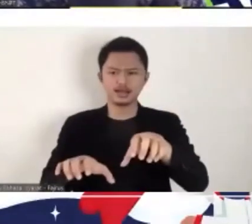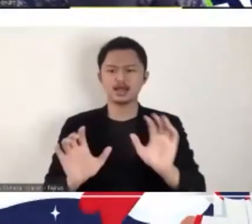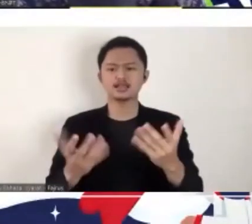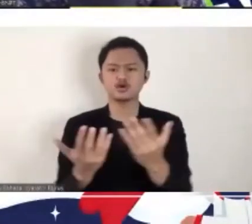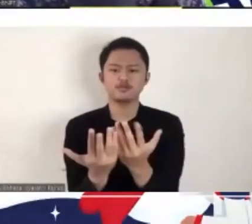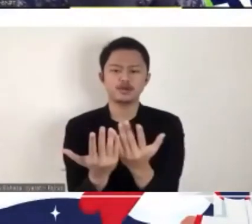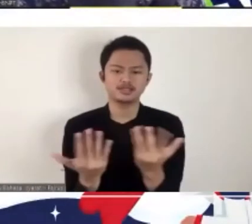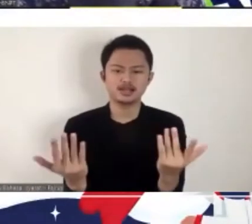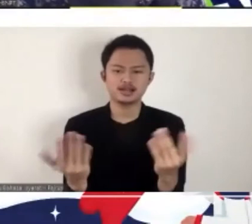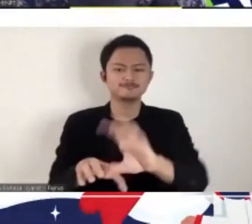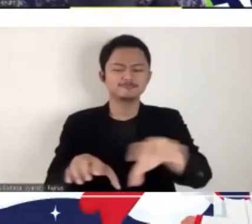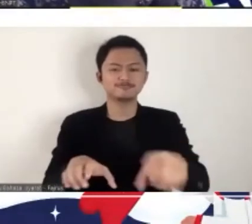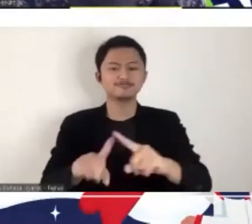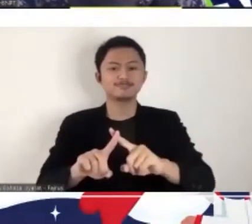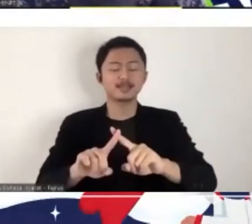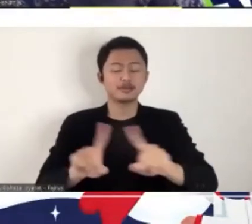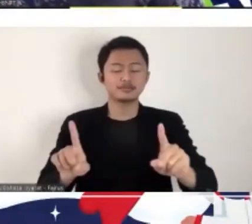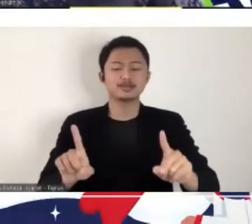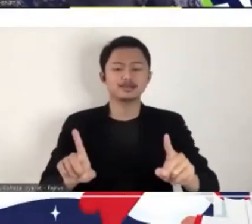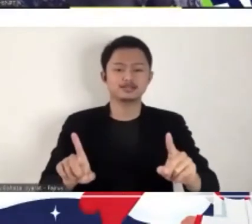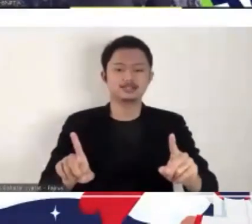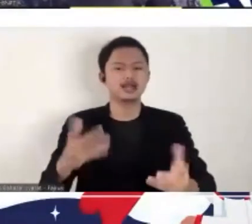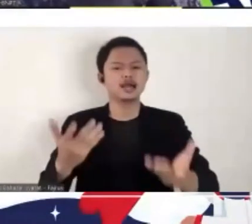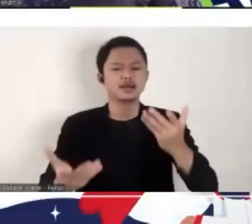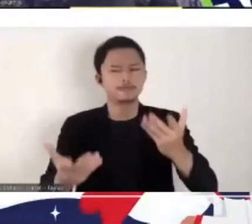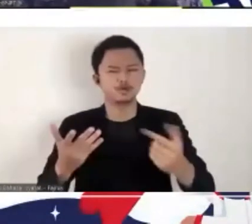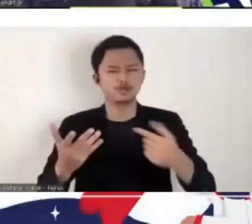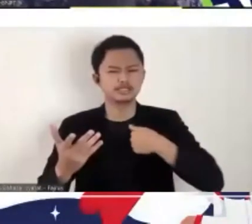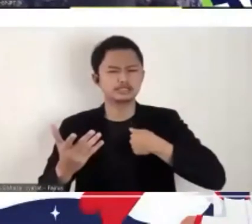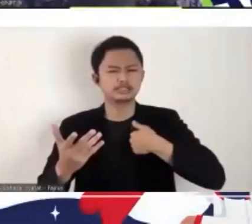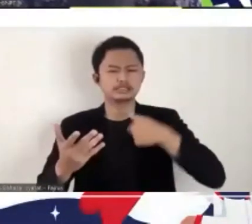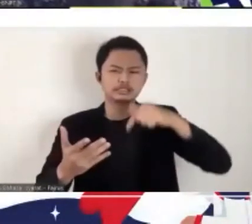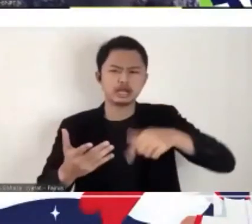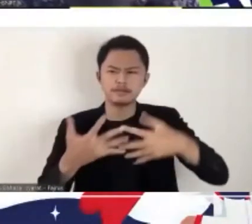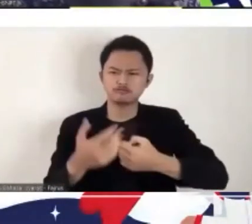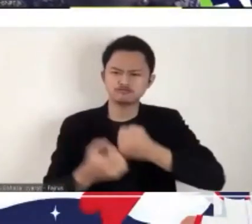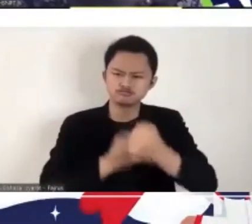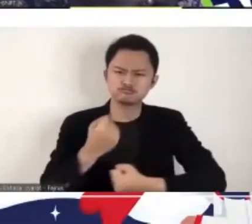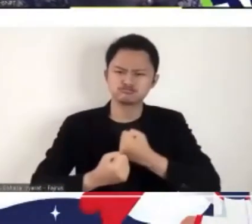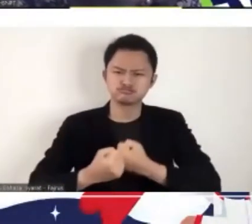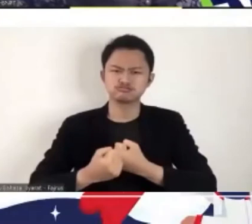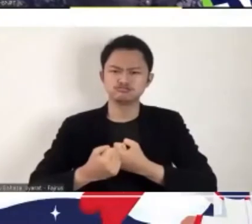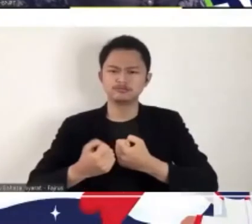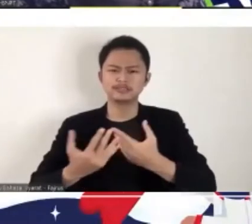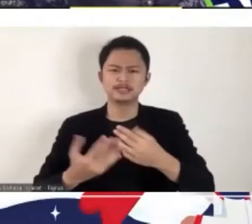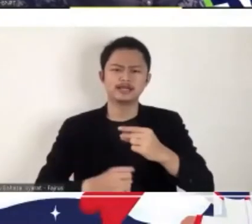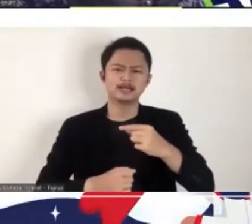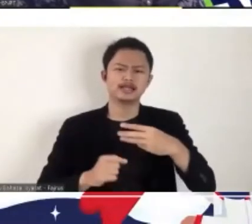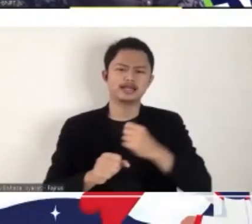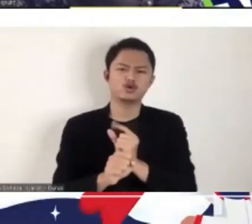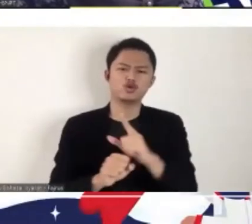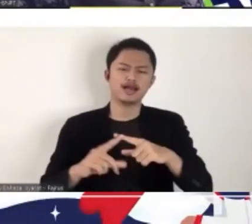namun mungkin kita akan sekarang semangatnya itu memerlukan diregulasi Ya sudah terlalu banyak